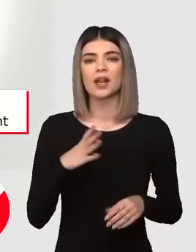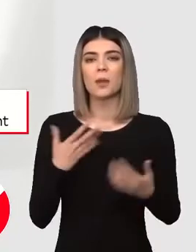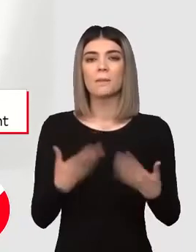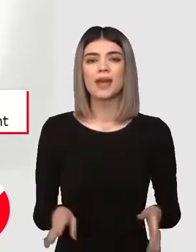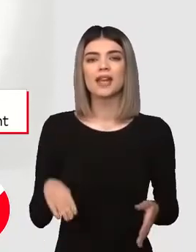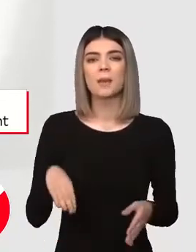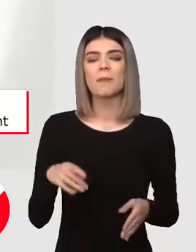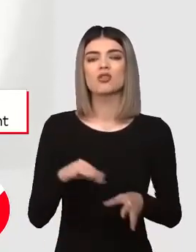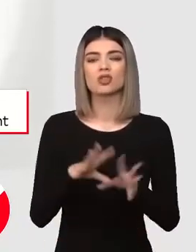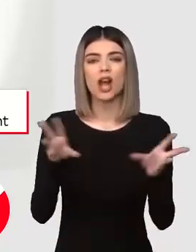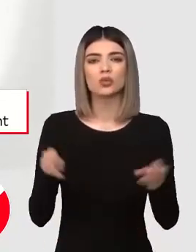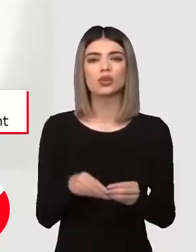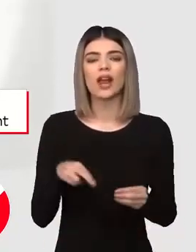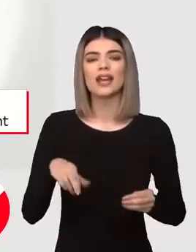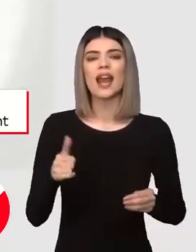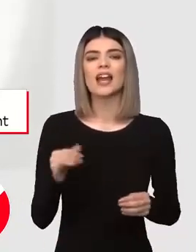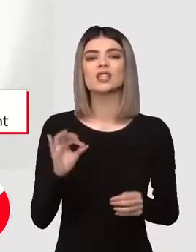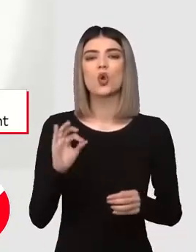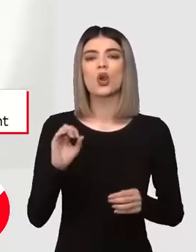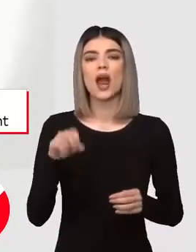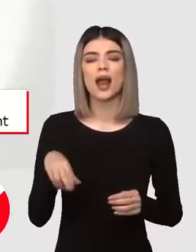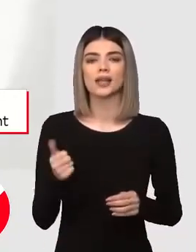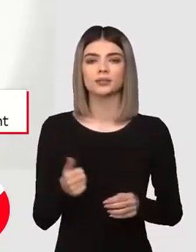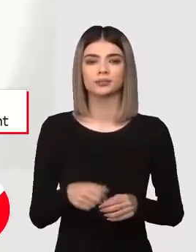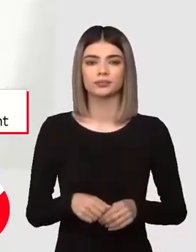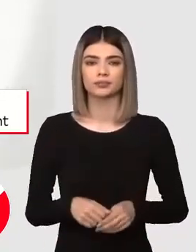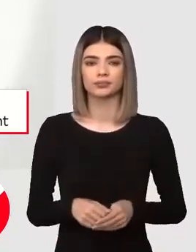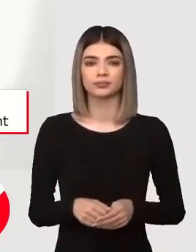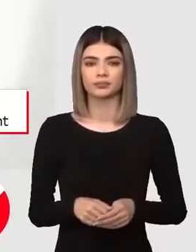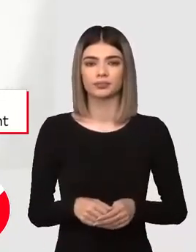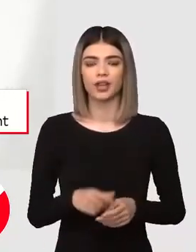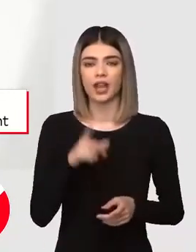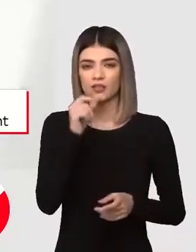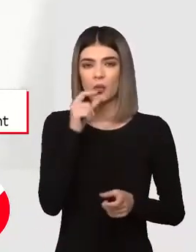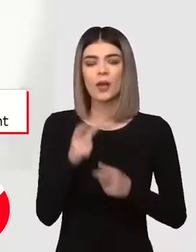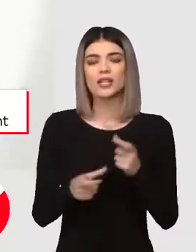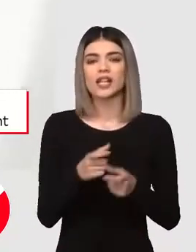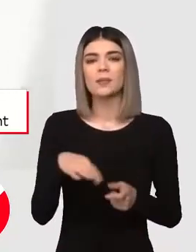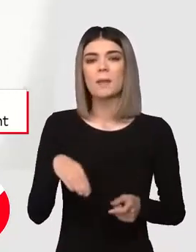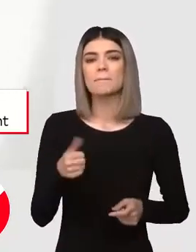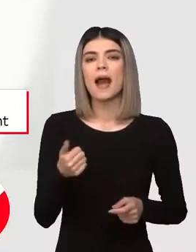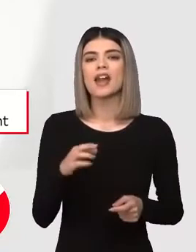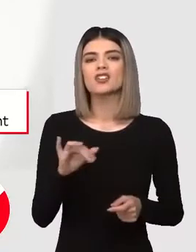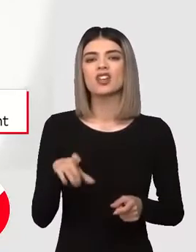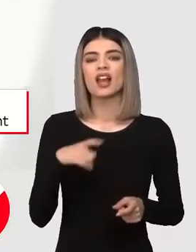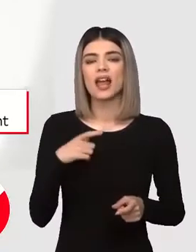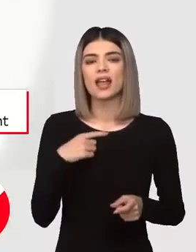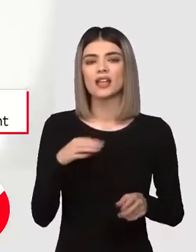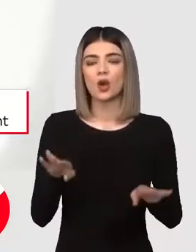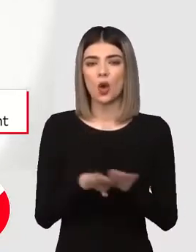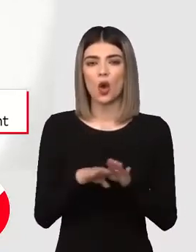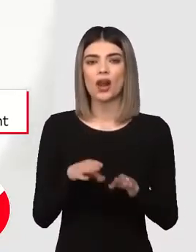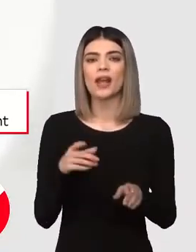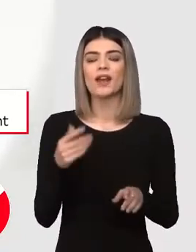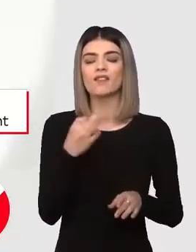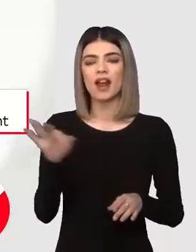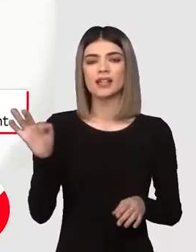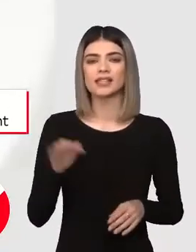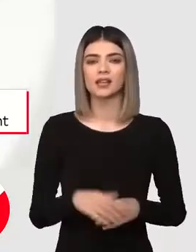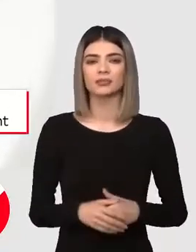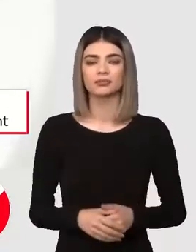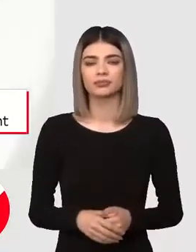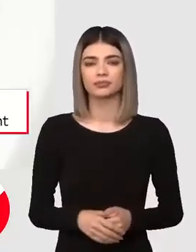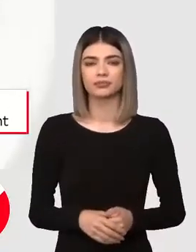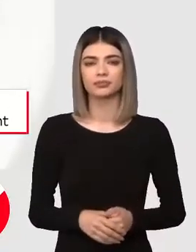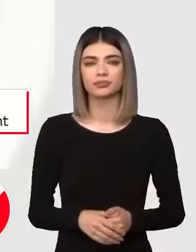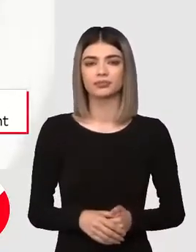majoritatea absolută în adunarea națională conform ultimelor proiecții. Dar discut mai multe despre acest subiect cu Marcela Ferraro, editor corespondent al